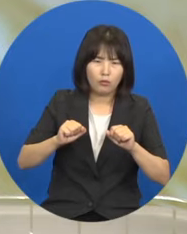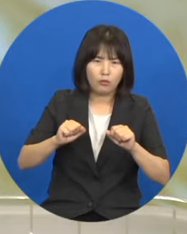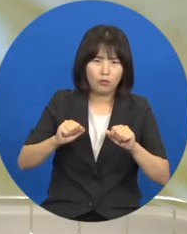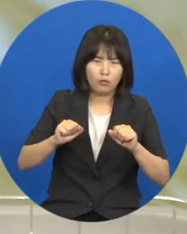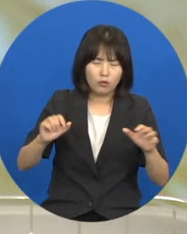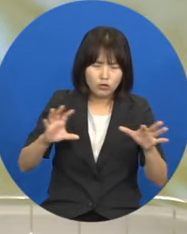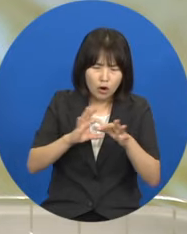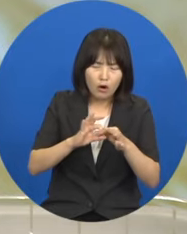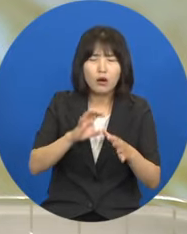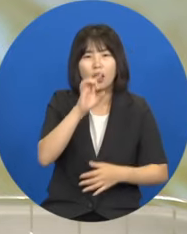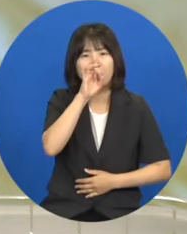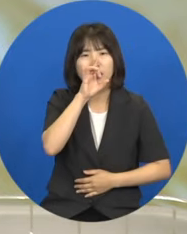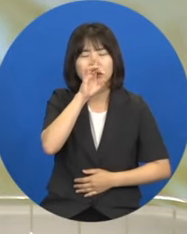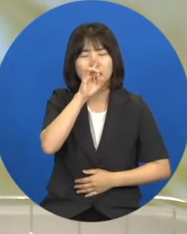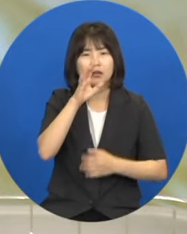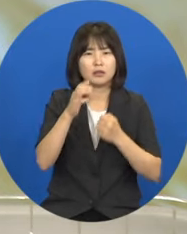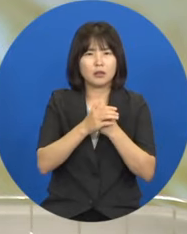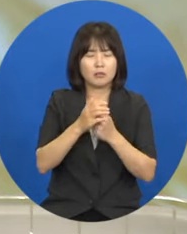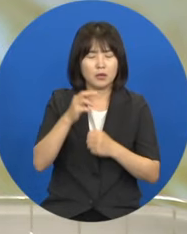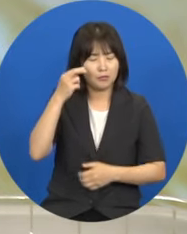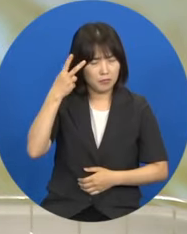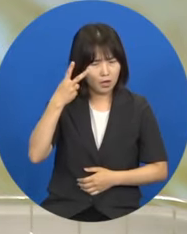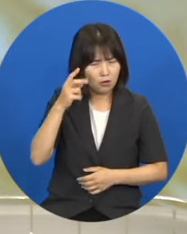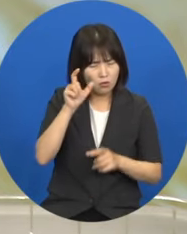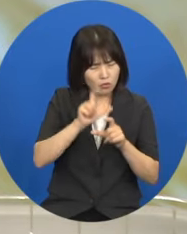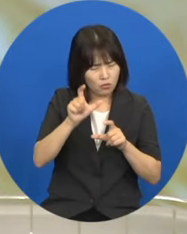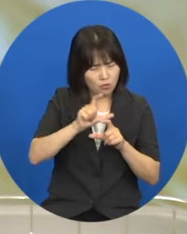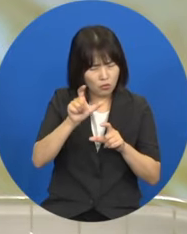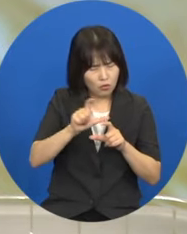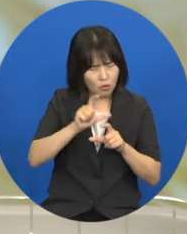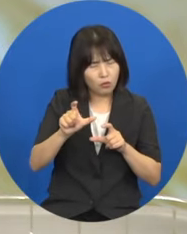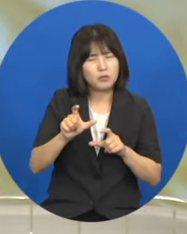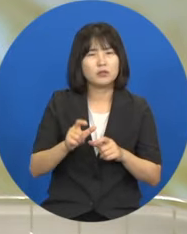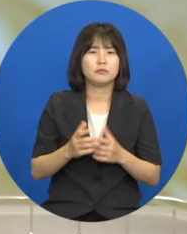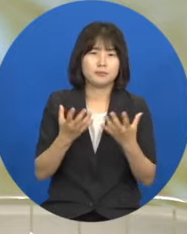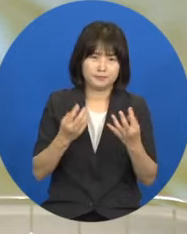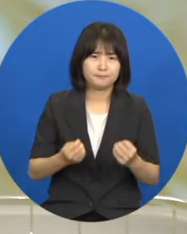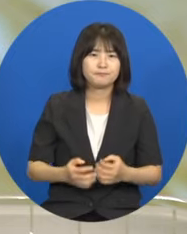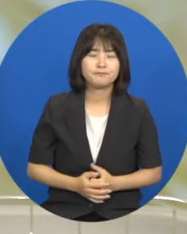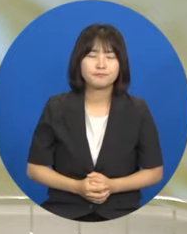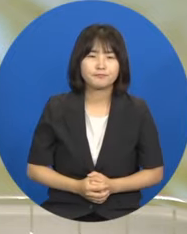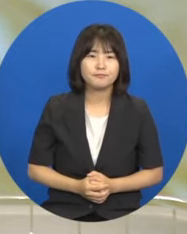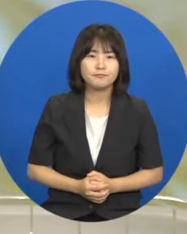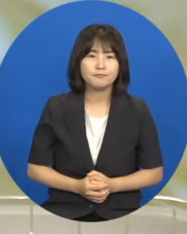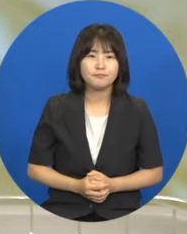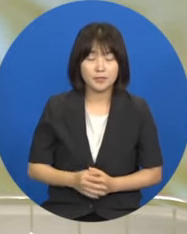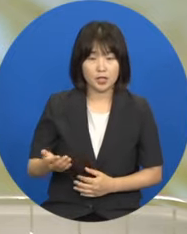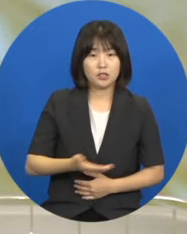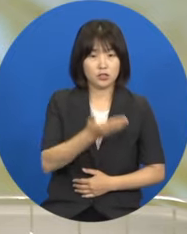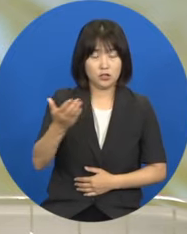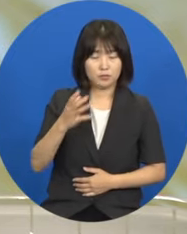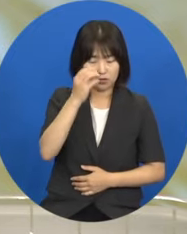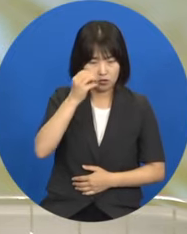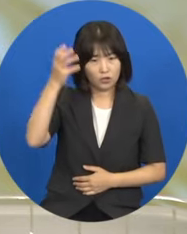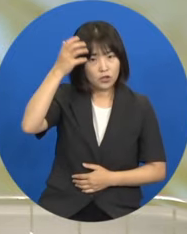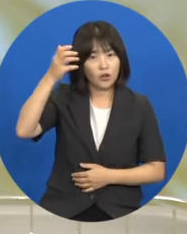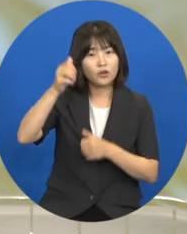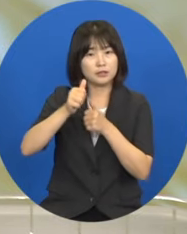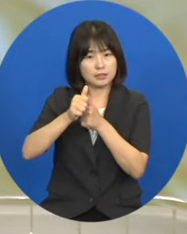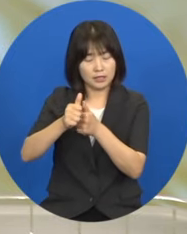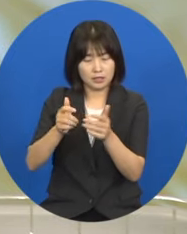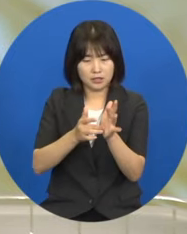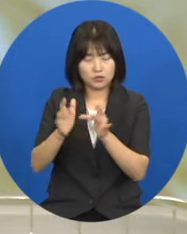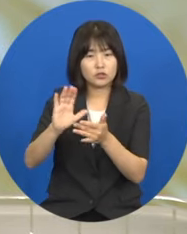이 같은 고민과 탄식을 하고 있습니다. 그러나 여러분, 성령을 따라 예수